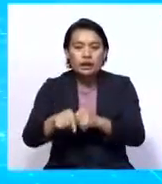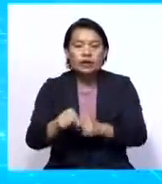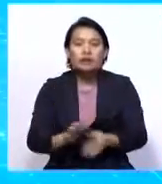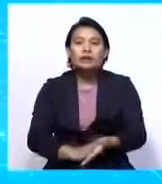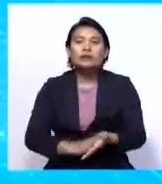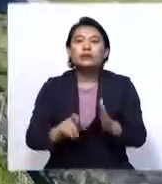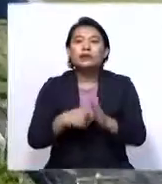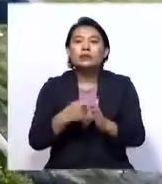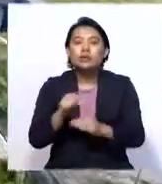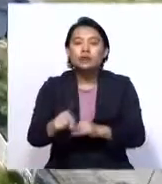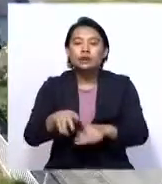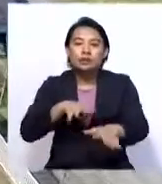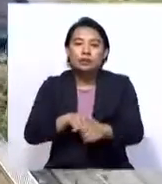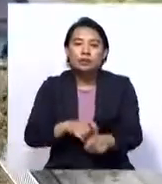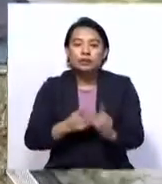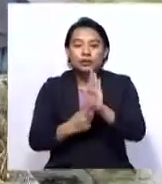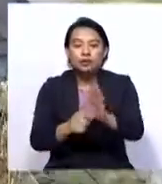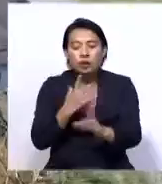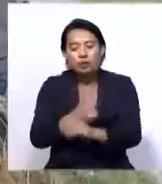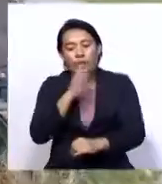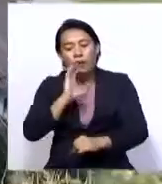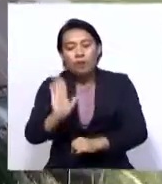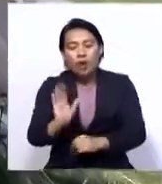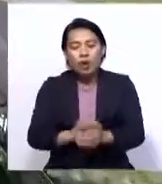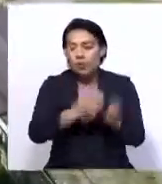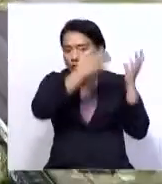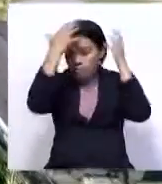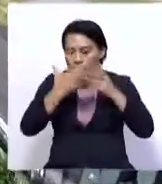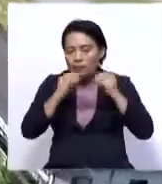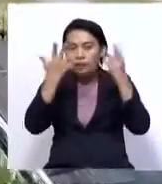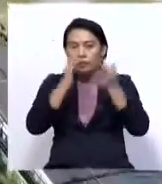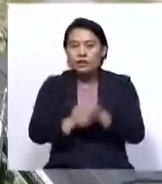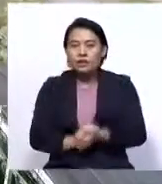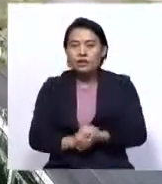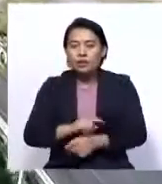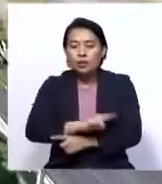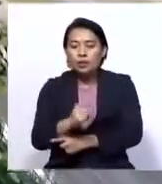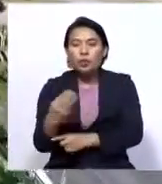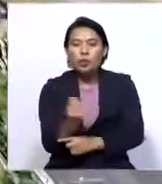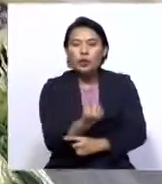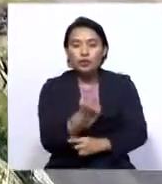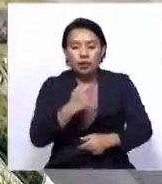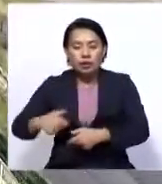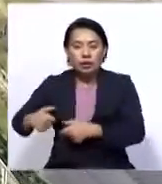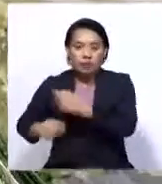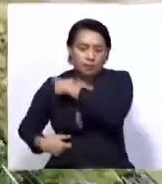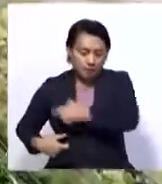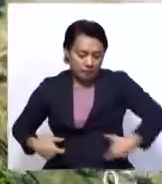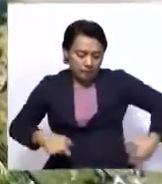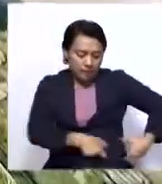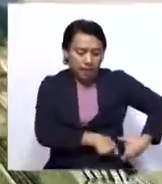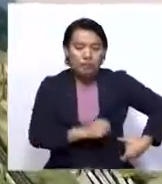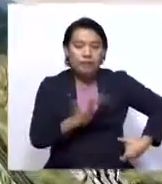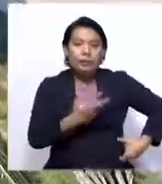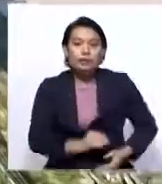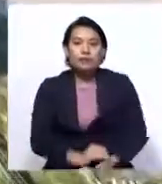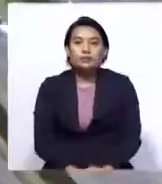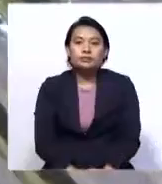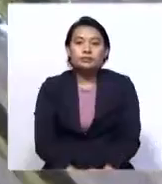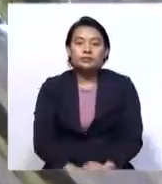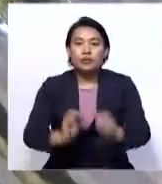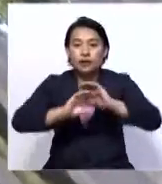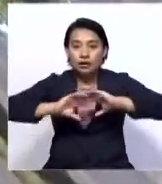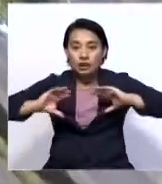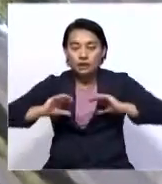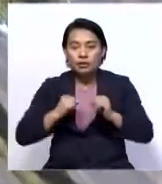หาที่แท้จริงอย่างเช่นเมาไม่ขับไม่สวมหมวกกันน็อกขับรถเร็วแล้วก็ไม่คาดเข็มขัดนิรภัยค่ะ ในส่วนของทางรัฐบาลเองนะครับ